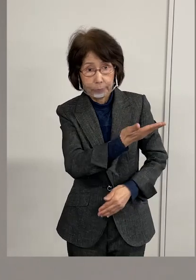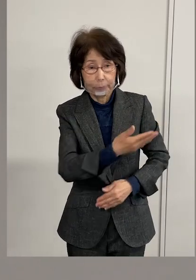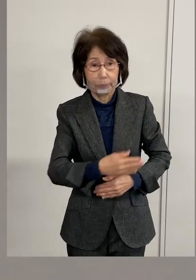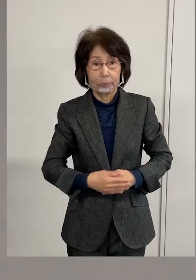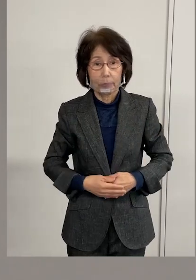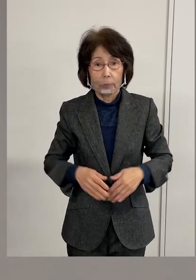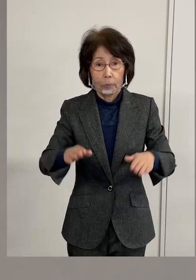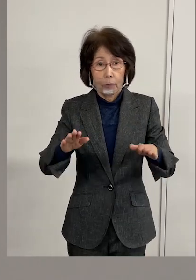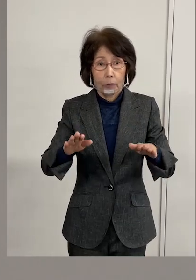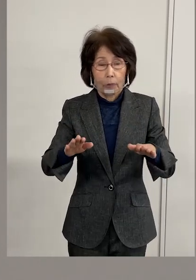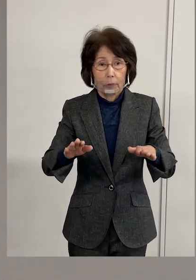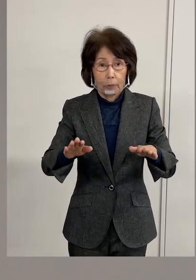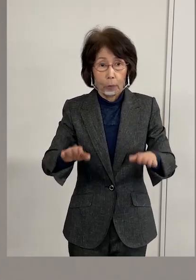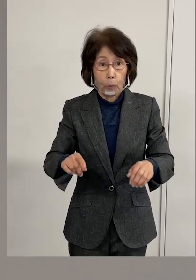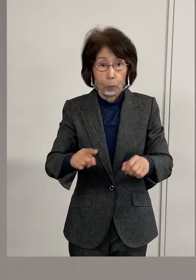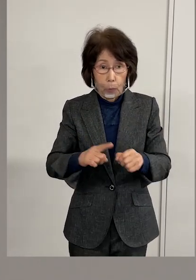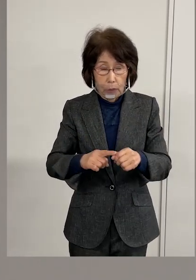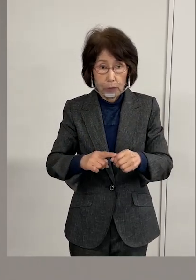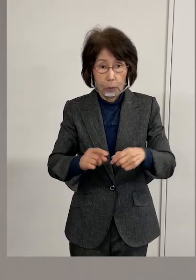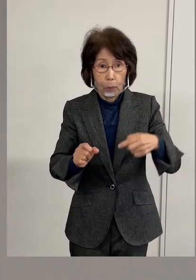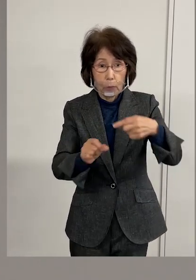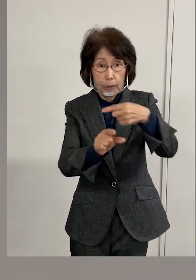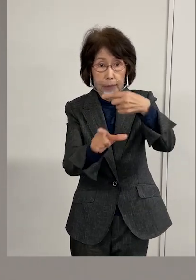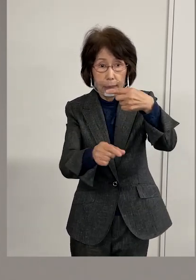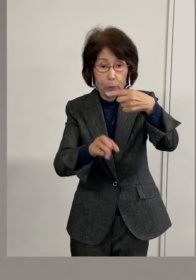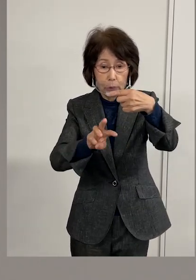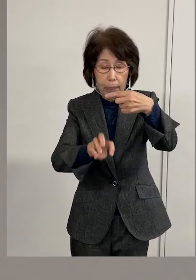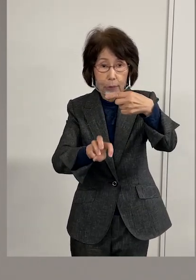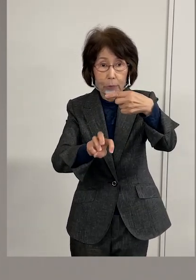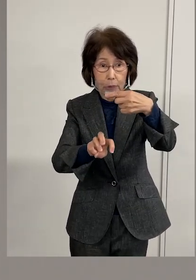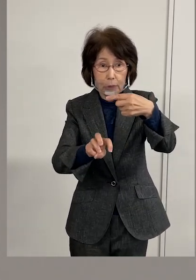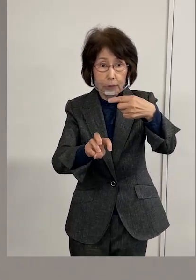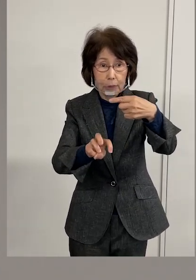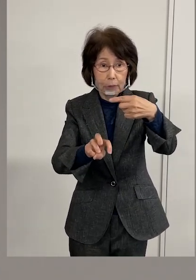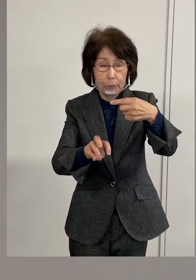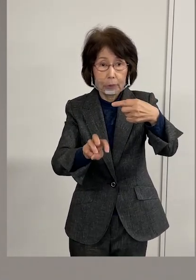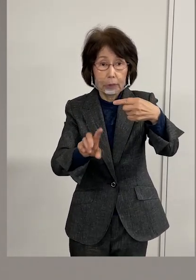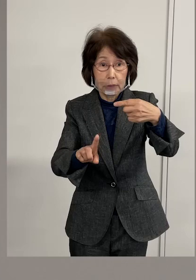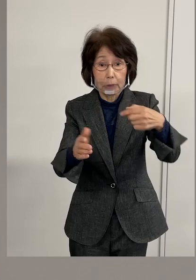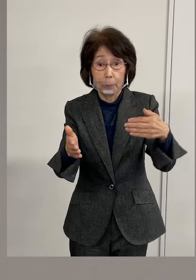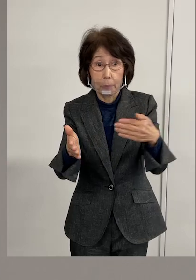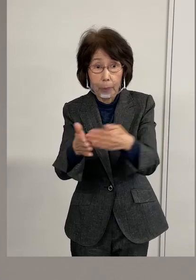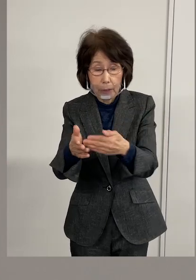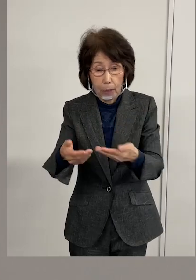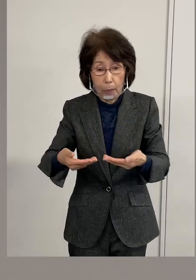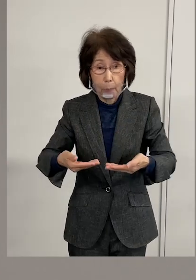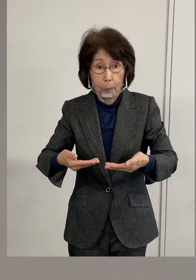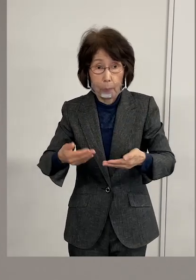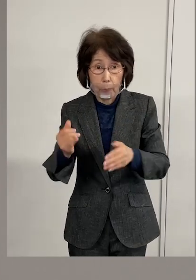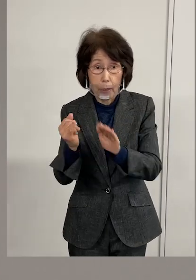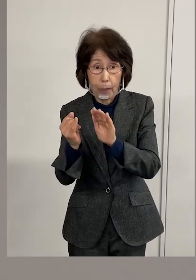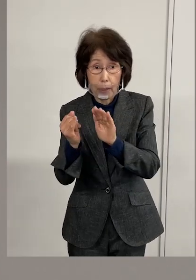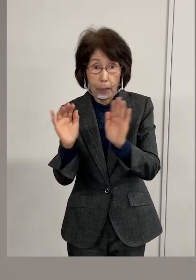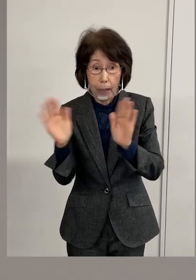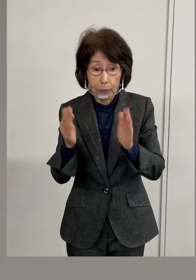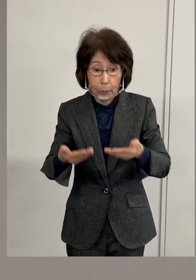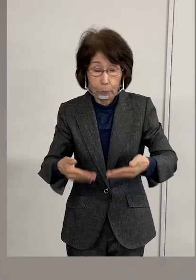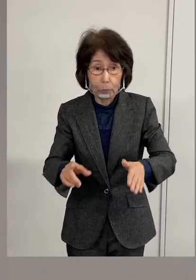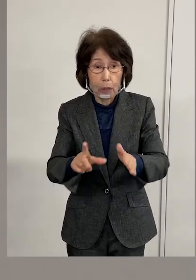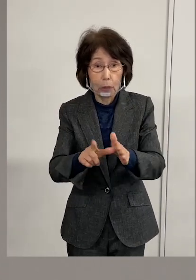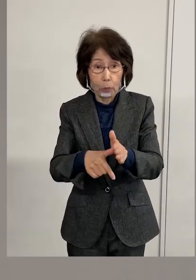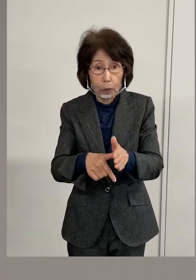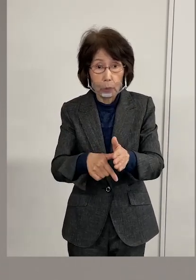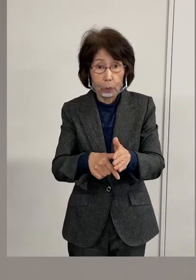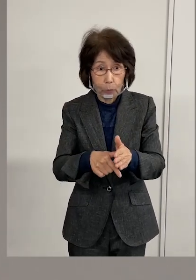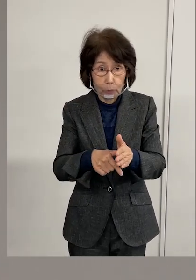今年の1月31日までに出産された方につきましては、これ妊娠届と出産届が